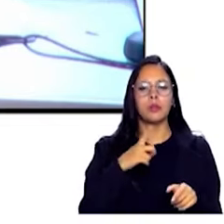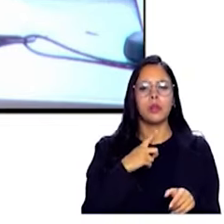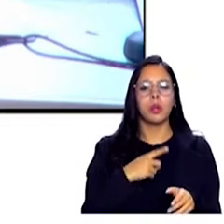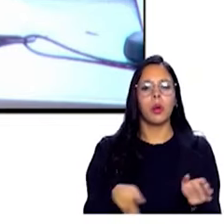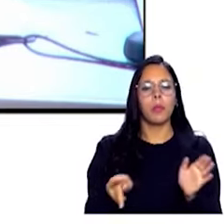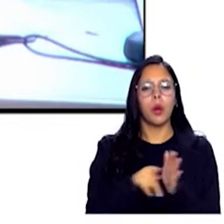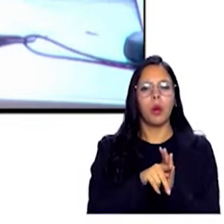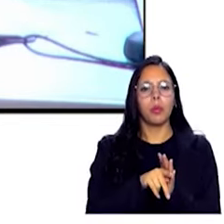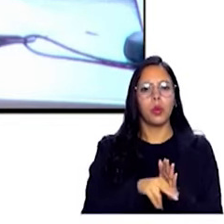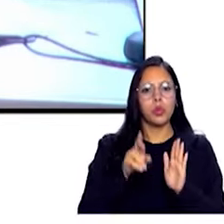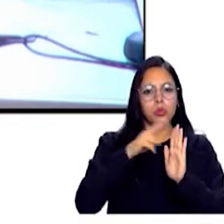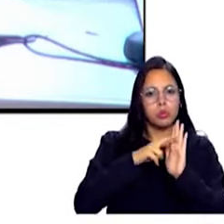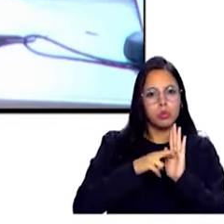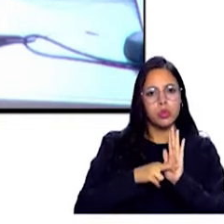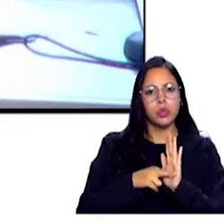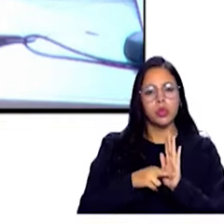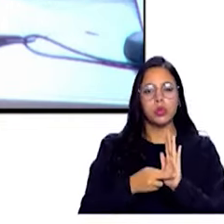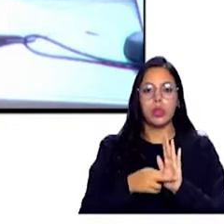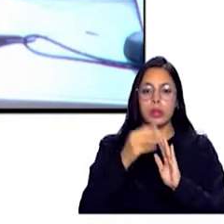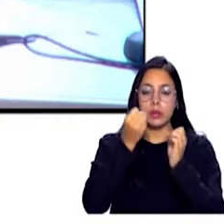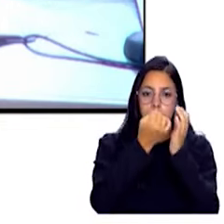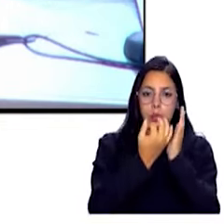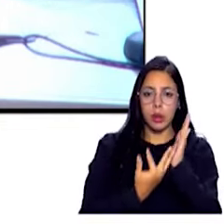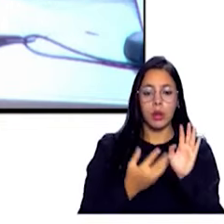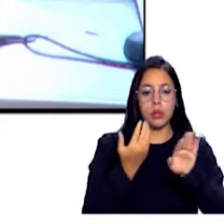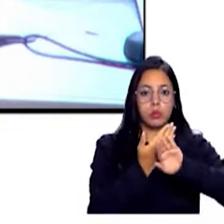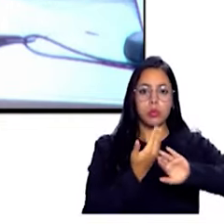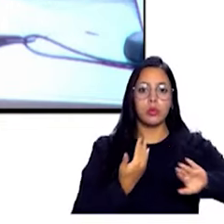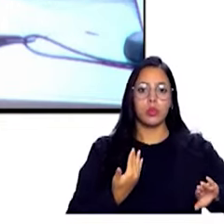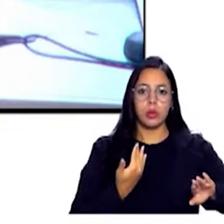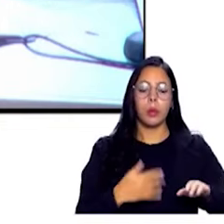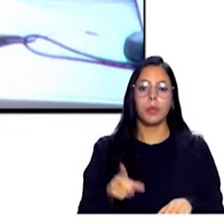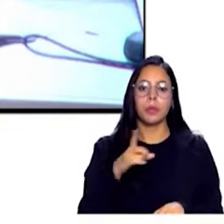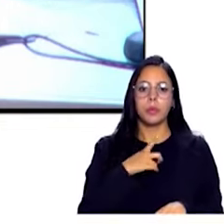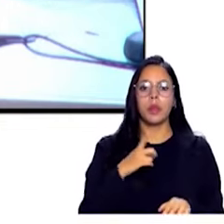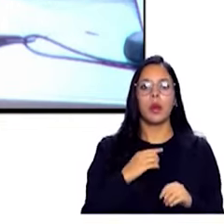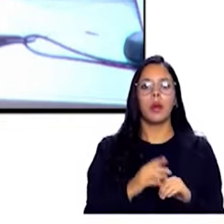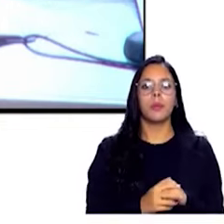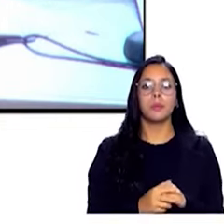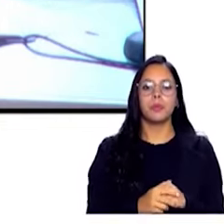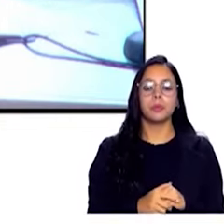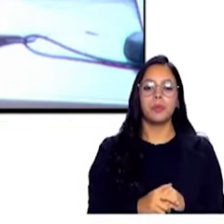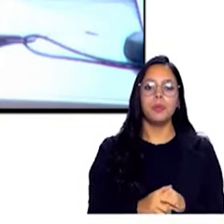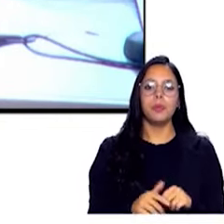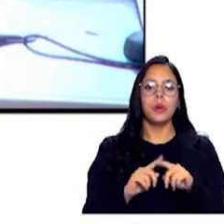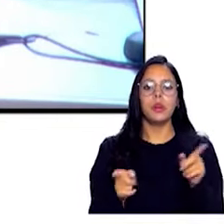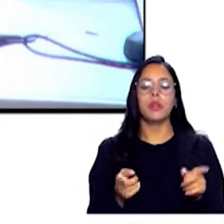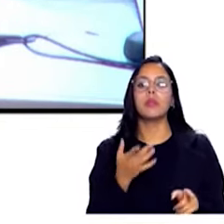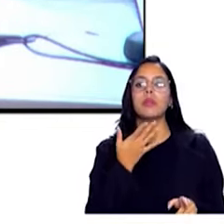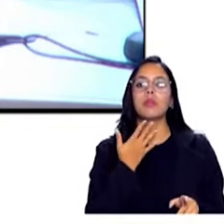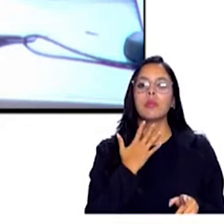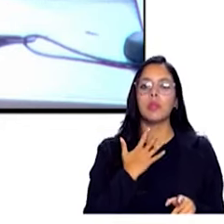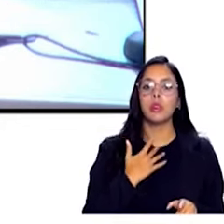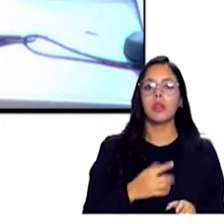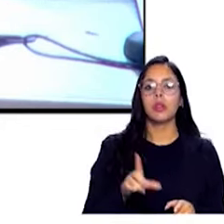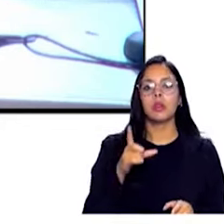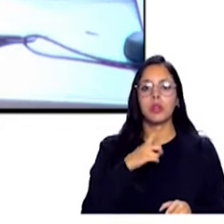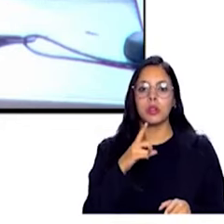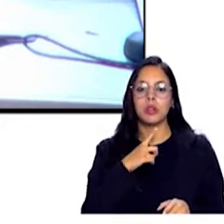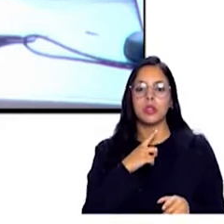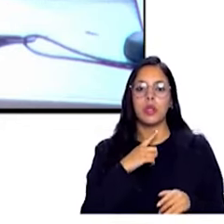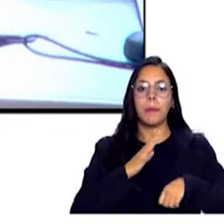le cas mais on voit bien cette volonté d'aller Plus loin ET cette volonté d'aller Plus loin Elle est